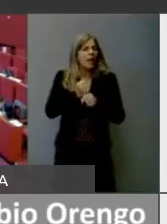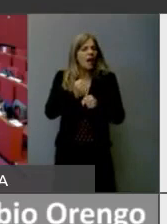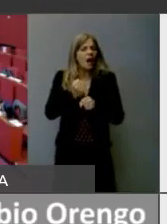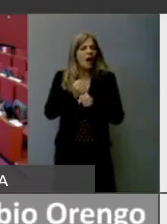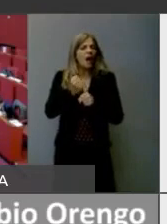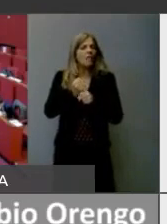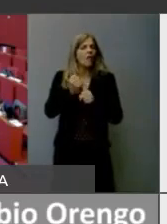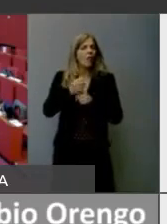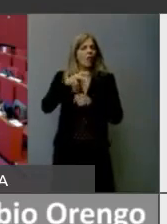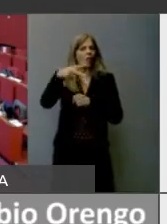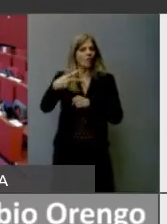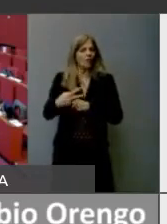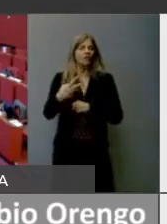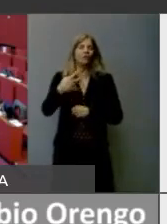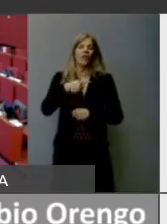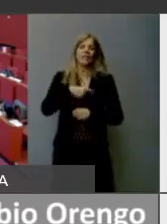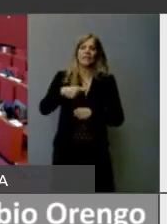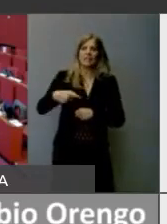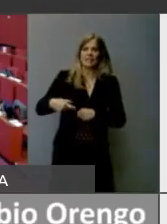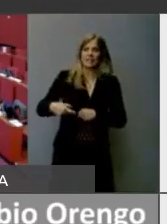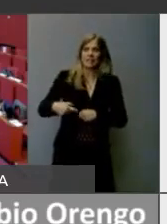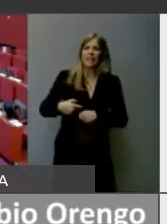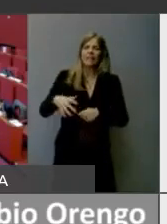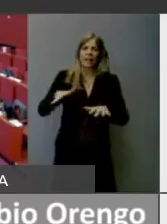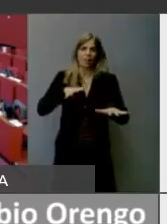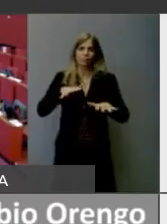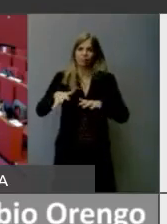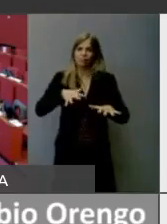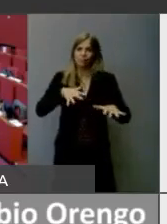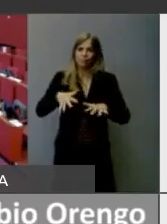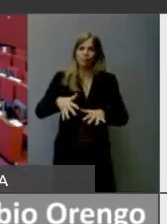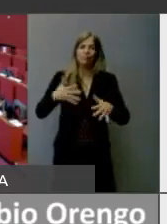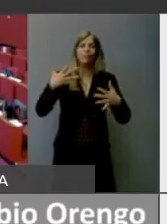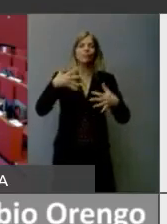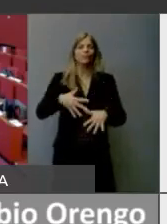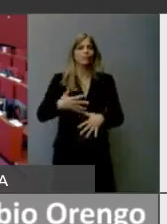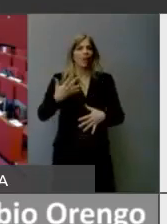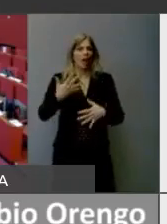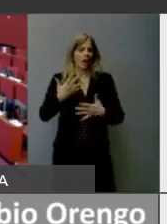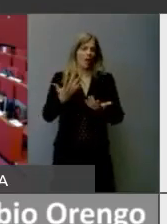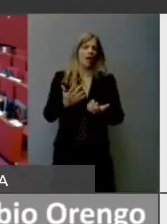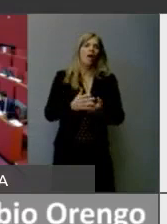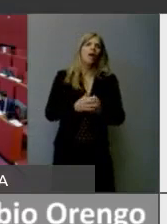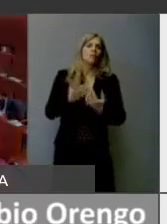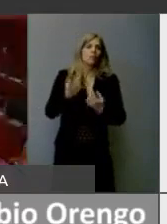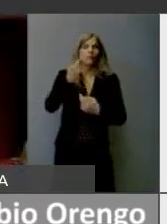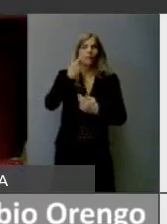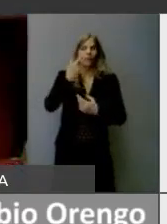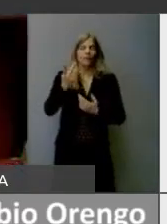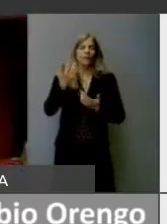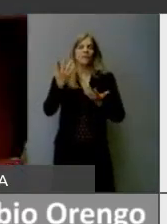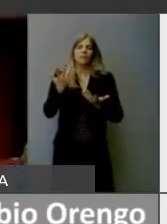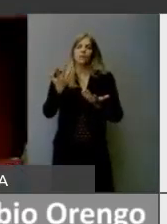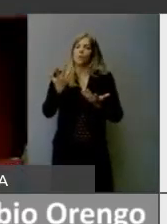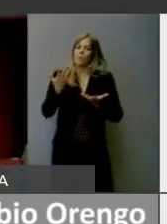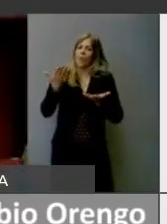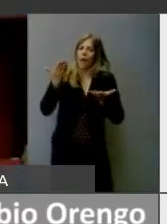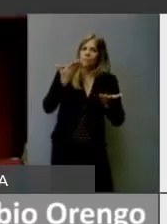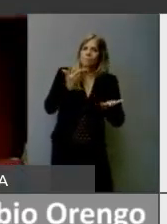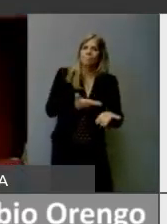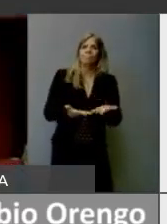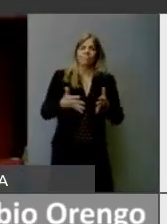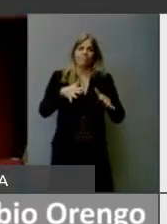del vice sindaco Nicolò, il quale ha dato un notevole contributo al